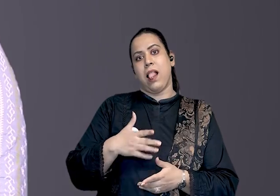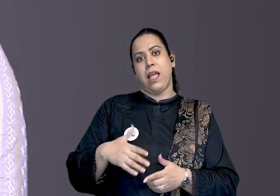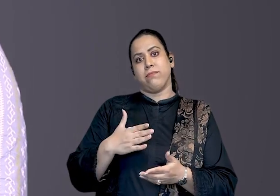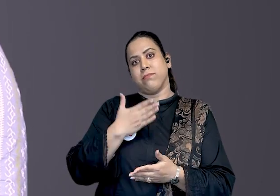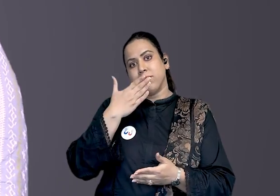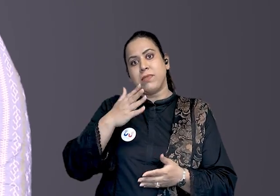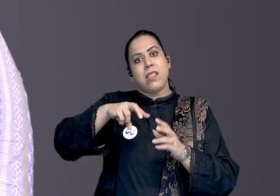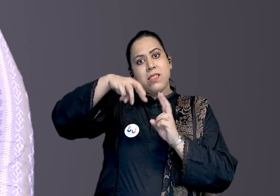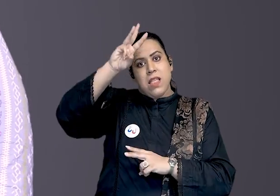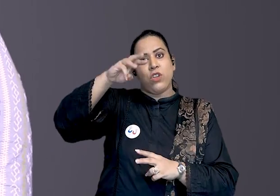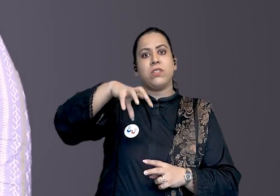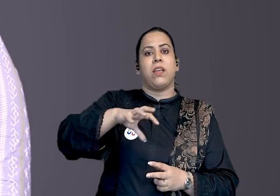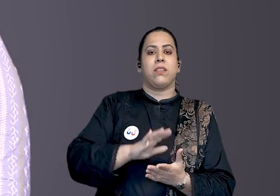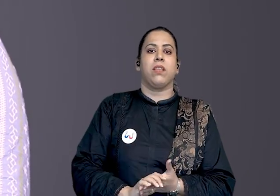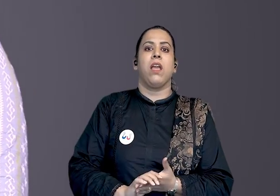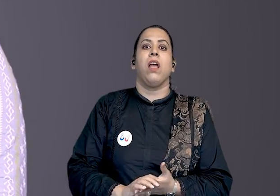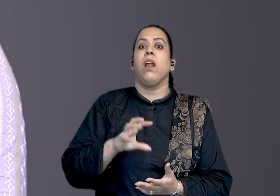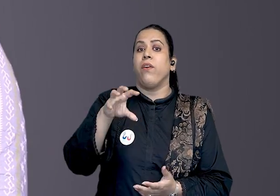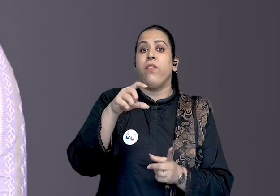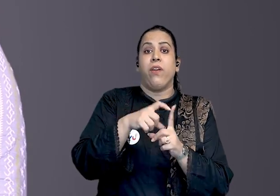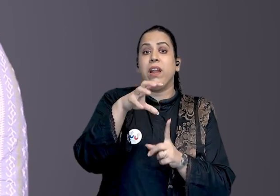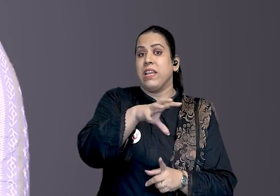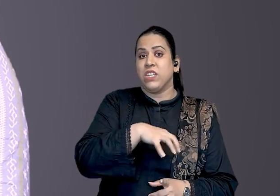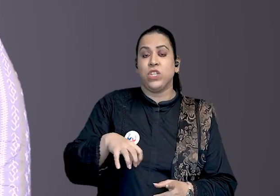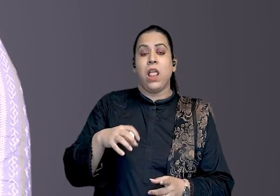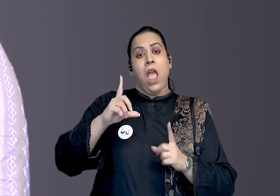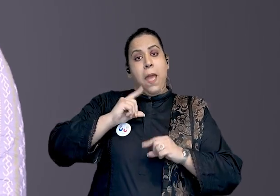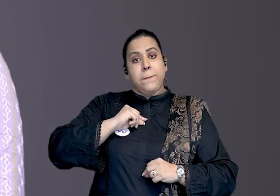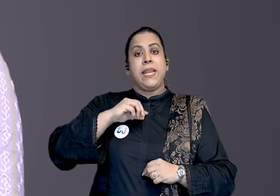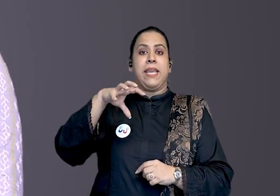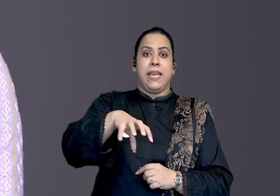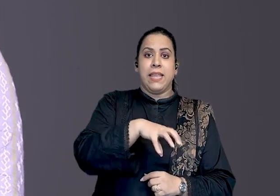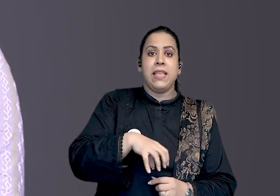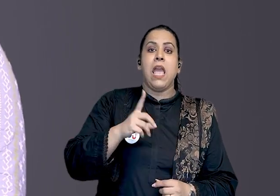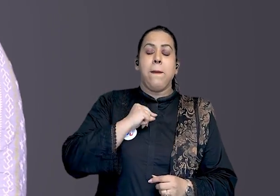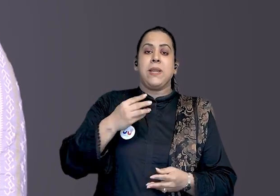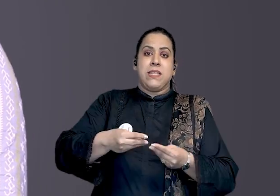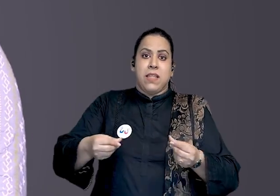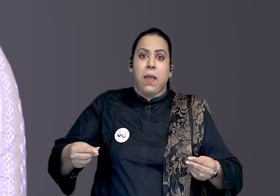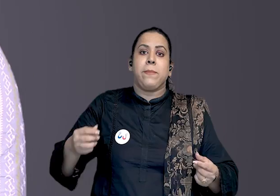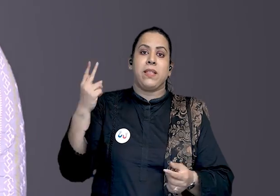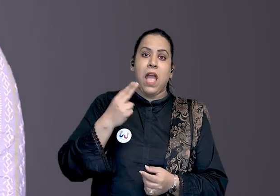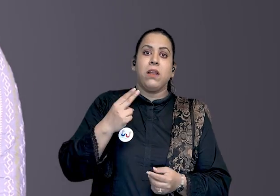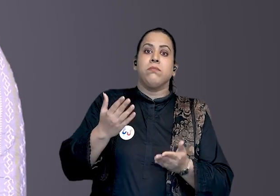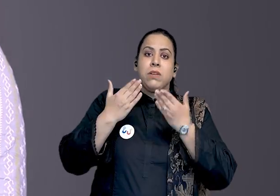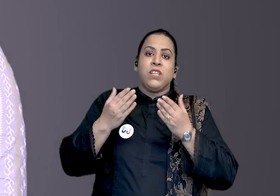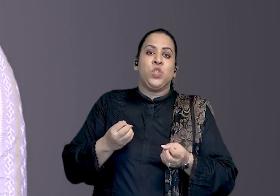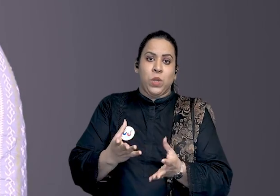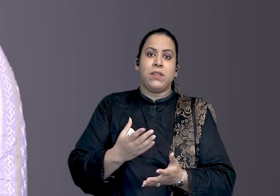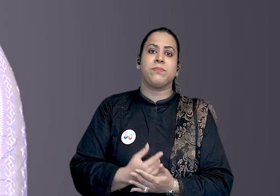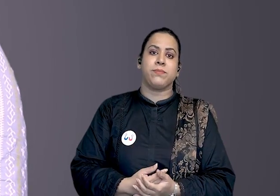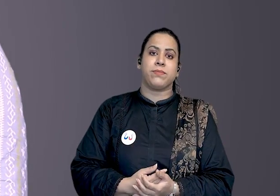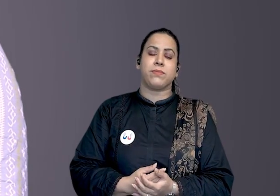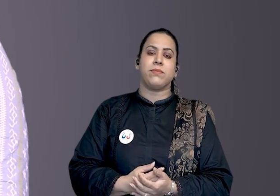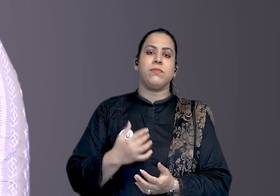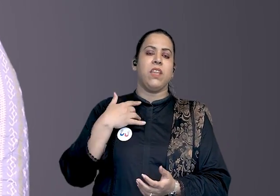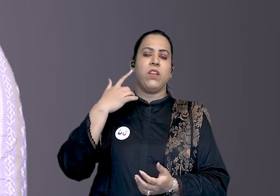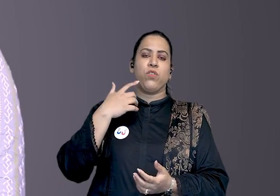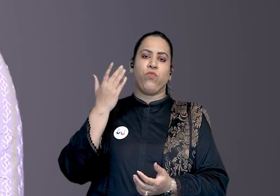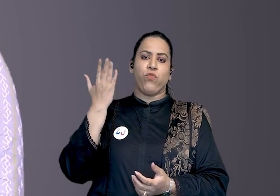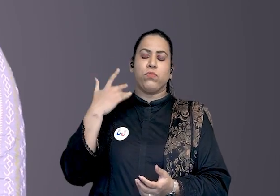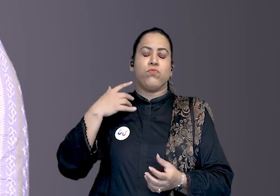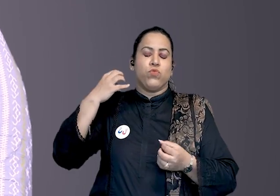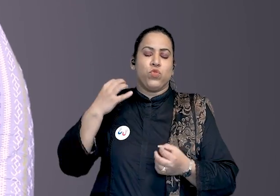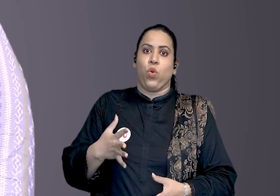माय लाइफ दैट आई स्टार्टेड स्टडिंग साउथ एशियन आर्ट्स रीजन, हमारे अपने ख़ित्ते का, हमारी अपनी ज़मीन का आर्ट जो है जब मैंने पढ़ना